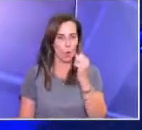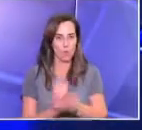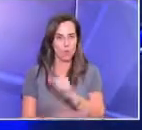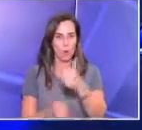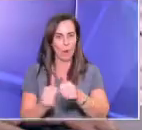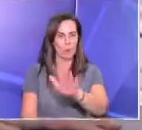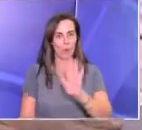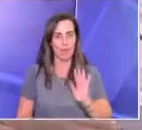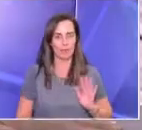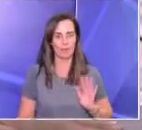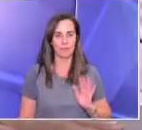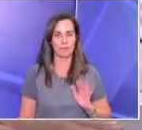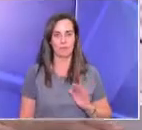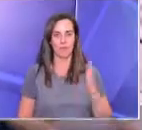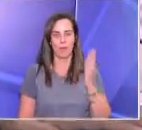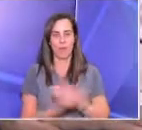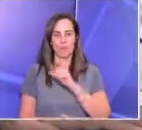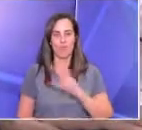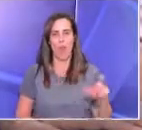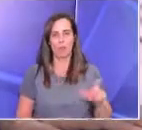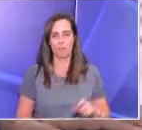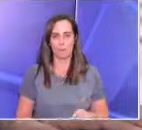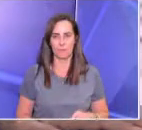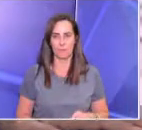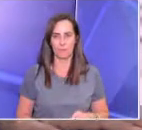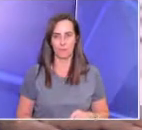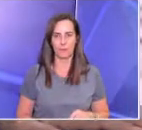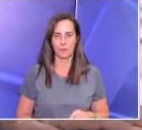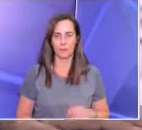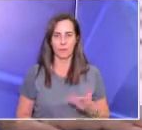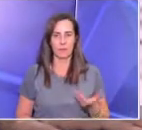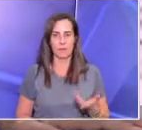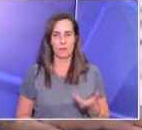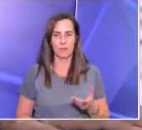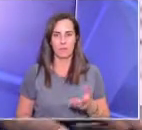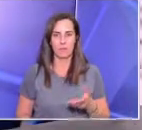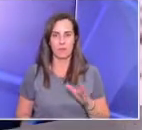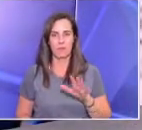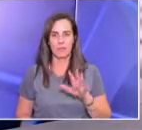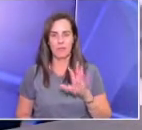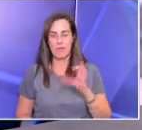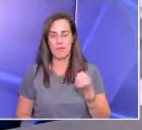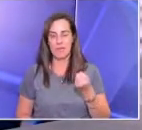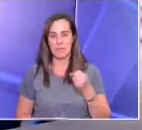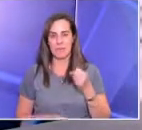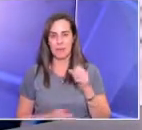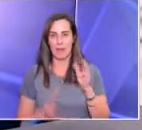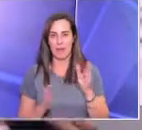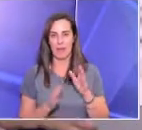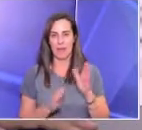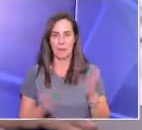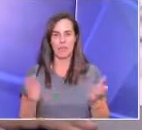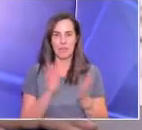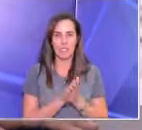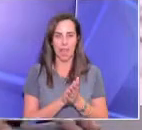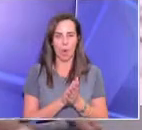לרות. הם עומדים לנצח. יכול להיות שאם התיק נגד זינגר היה נשאר פתוח, היה לו יותר סיכוי לנצח. דרך אגב. אתה יודע, כי ברגע שסגרו,